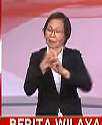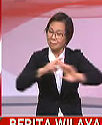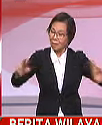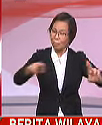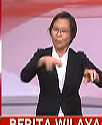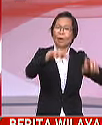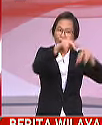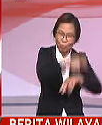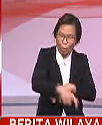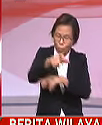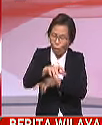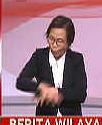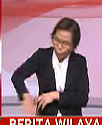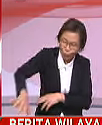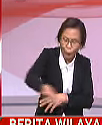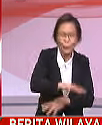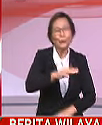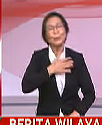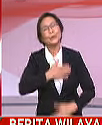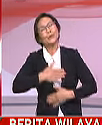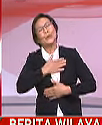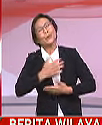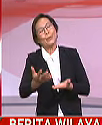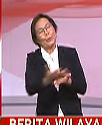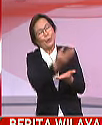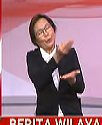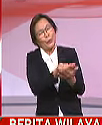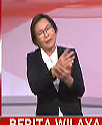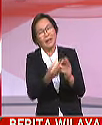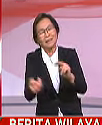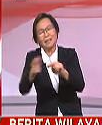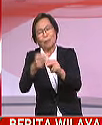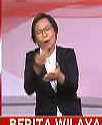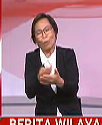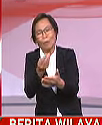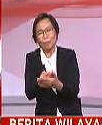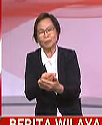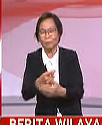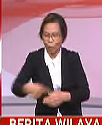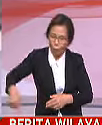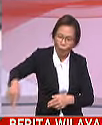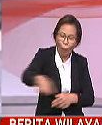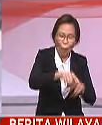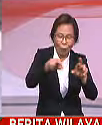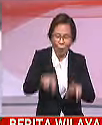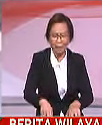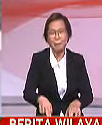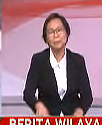kawasan sekitar akan menikmati limpahan pembangunan seterusnya dapat meningkatkan sosioekonomi mereka.